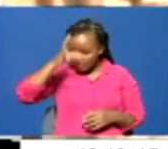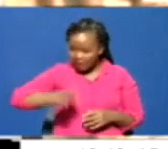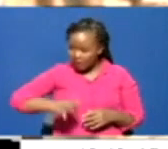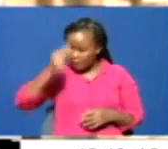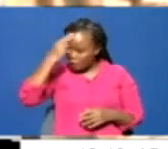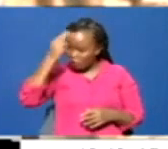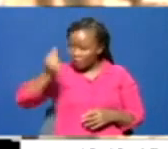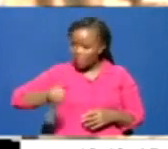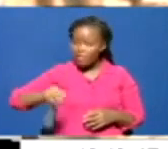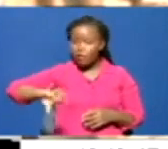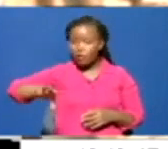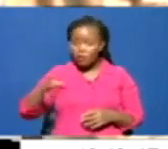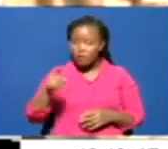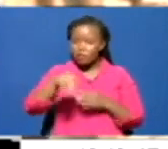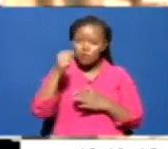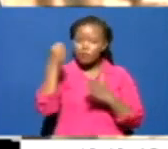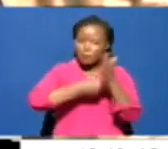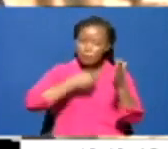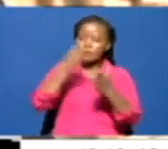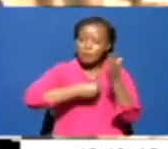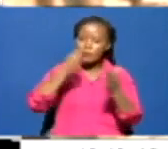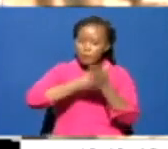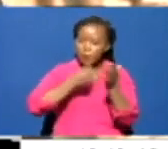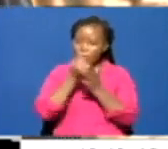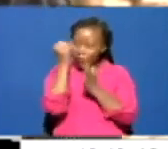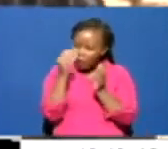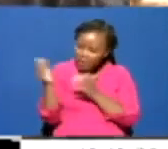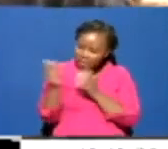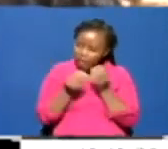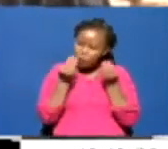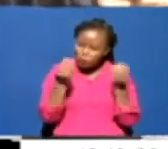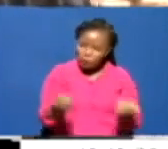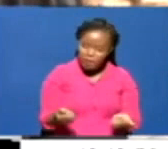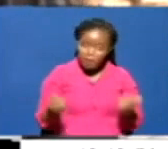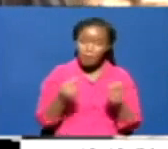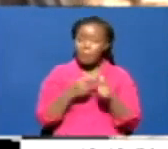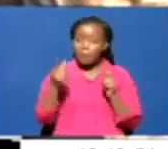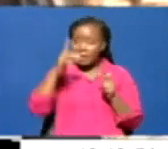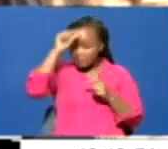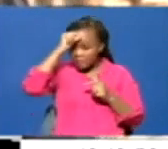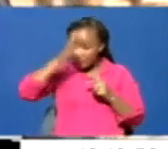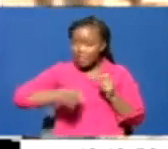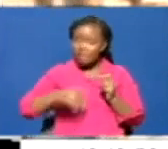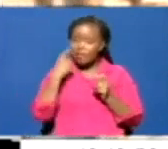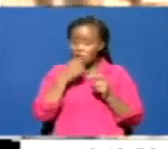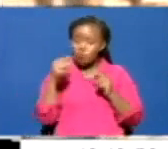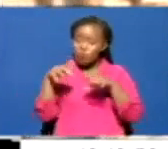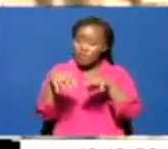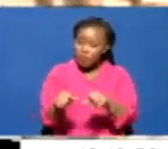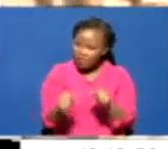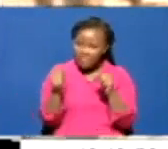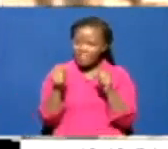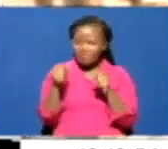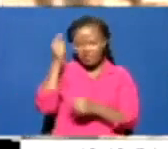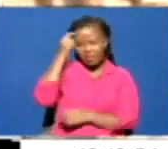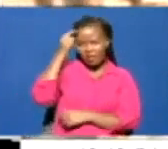sana, maana alikuwa karibu kukamilisha. Alipoondoka gavana ambaye alichukua, aliangalia mradi huu na akaona